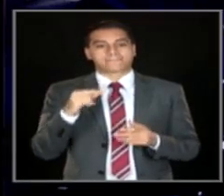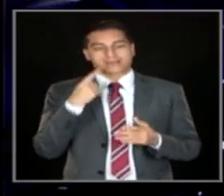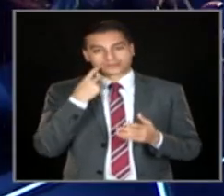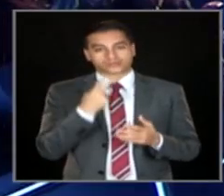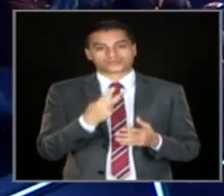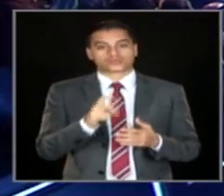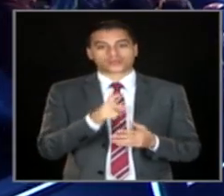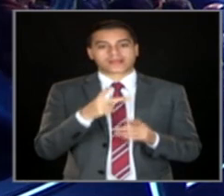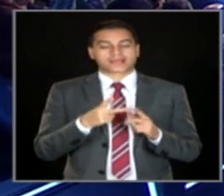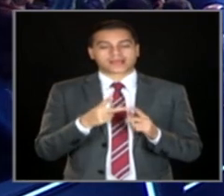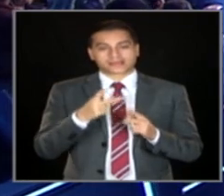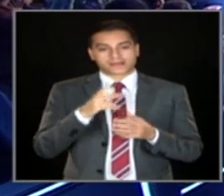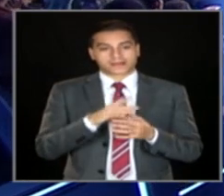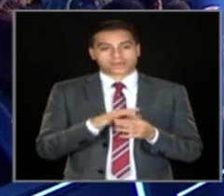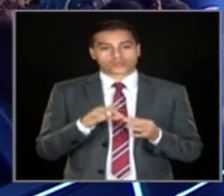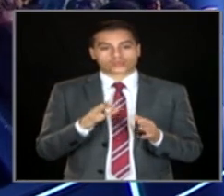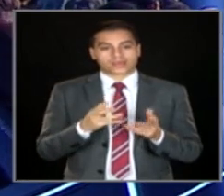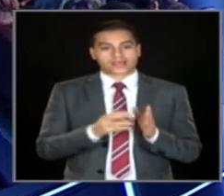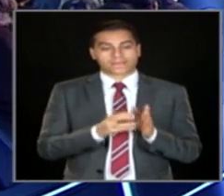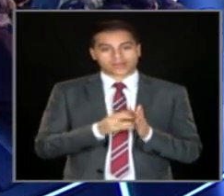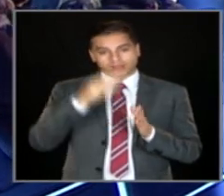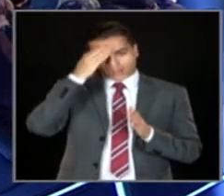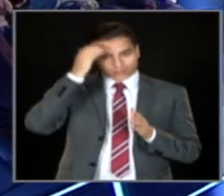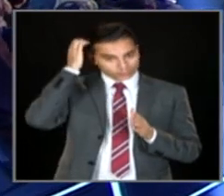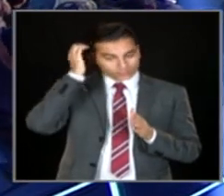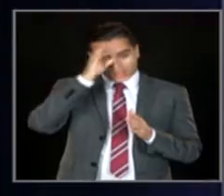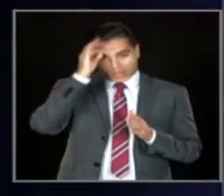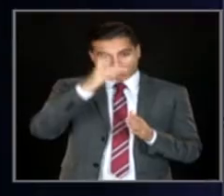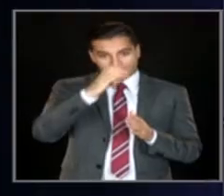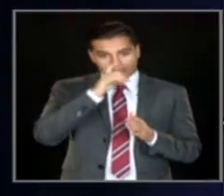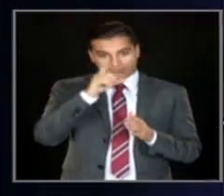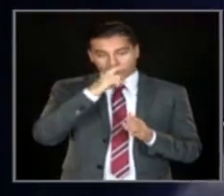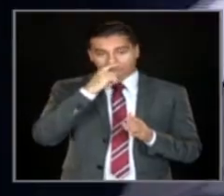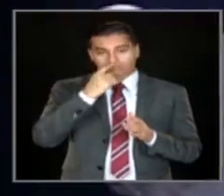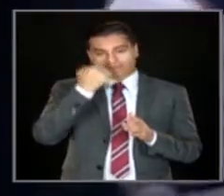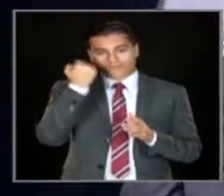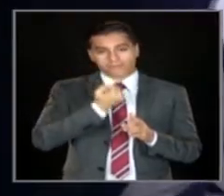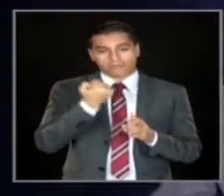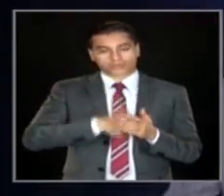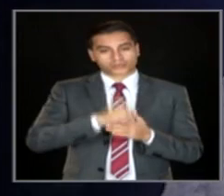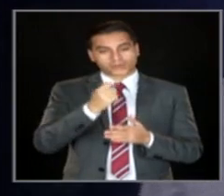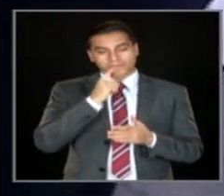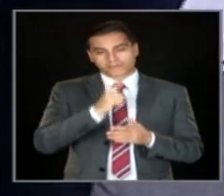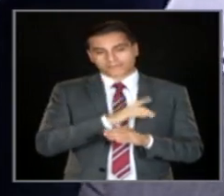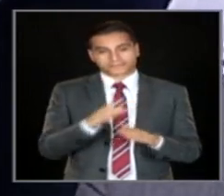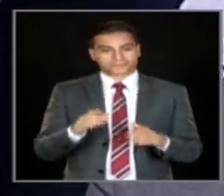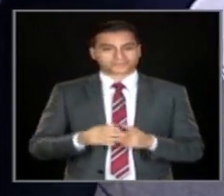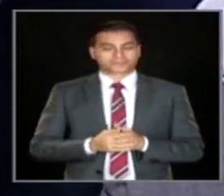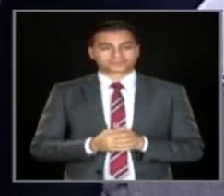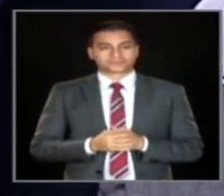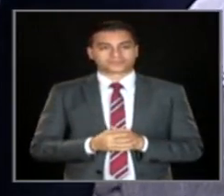وقام محمد، والسؤال الثاني لجامعة أسيوط. لو الإجابة صح، جامعة أسيوط اتأهلت